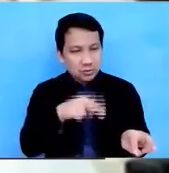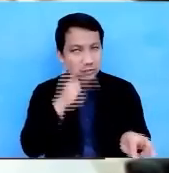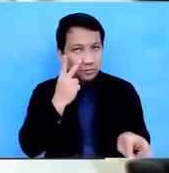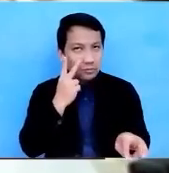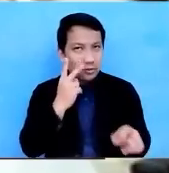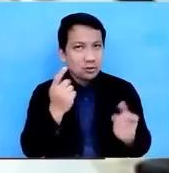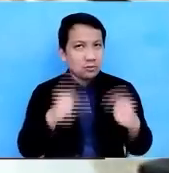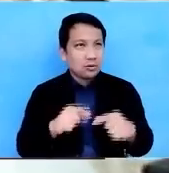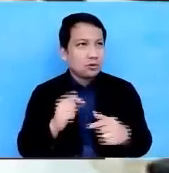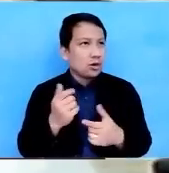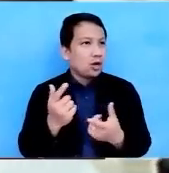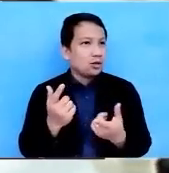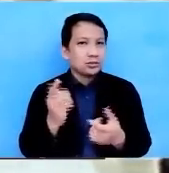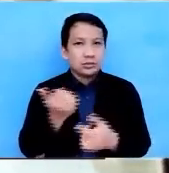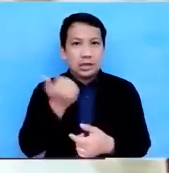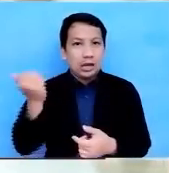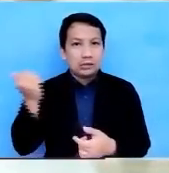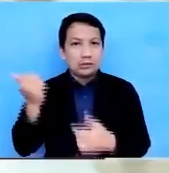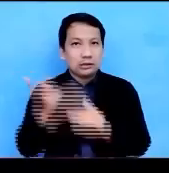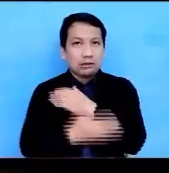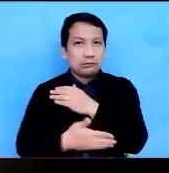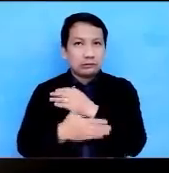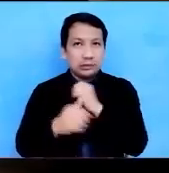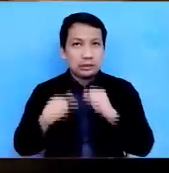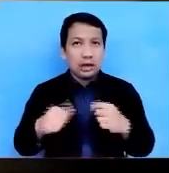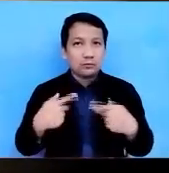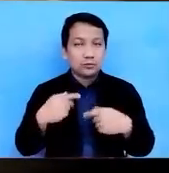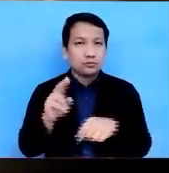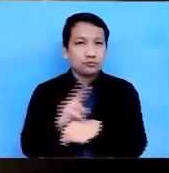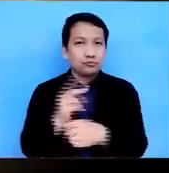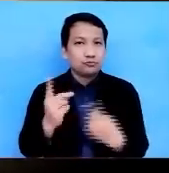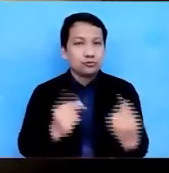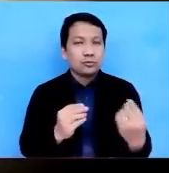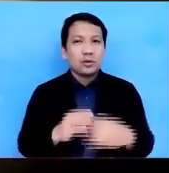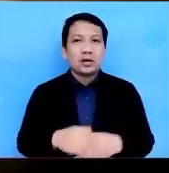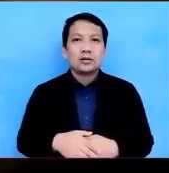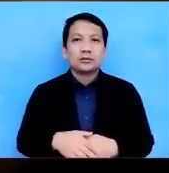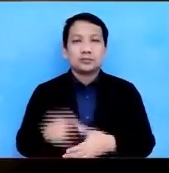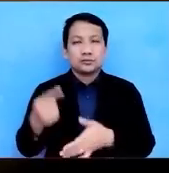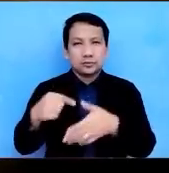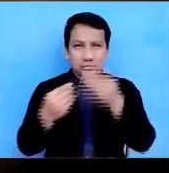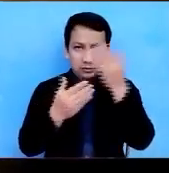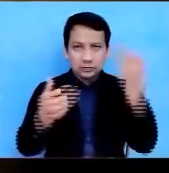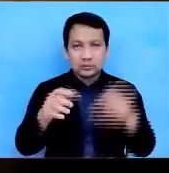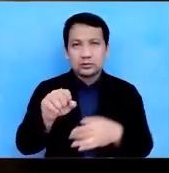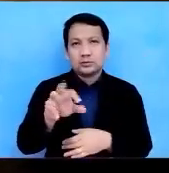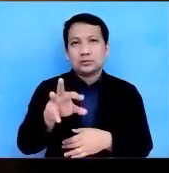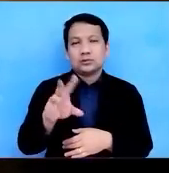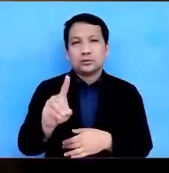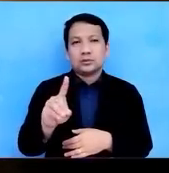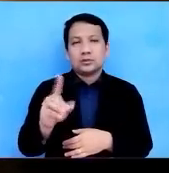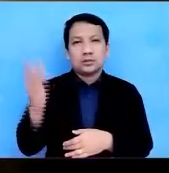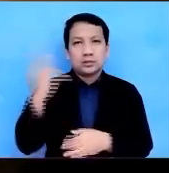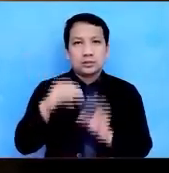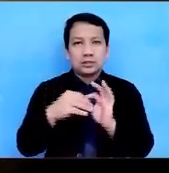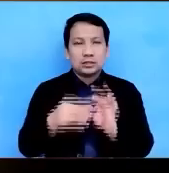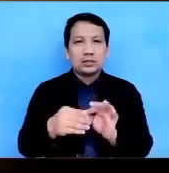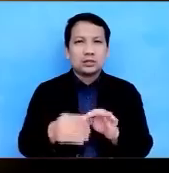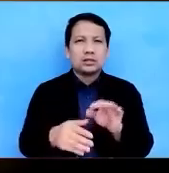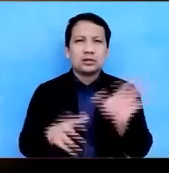effective in other countries. Katunayan sa survey ng Social Weather Station itong Marso,